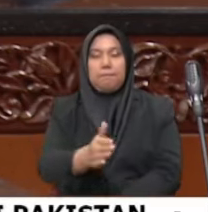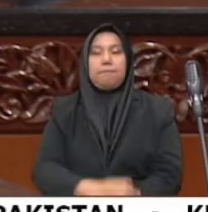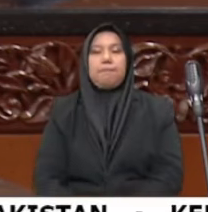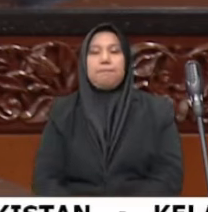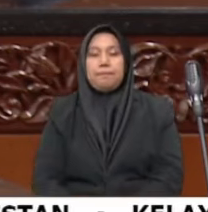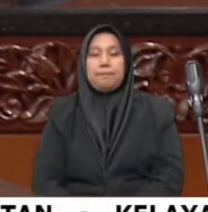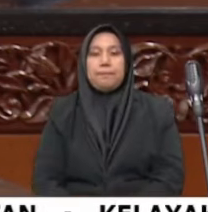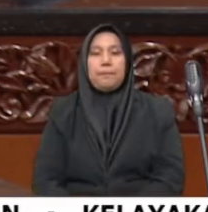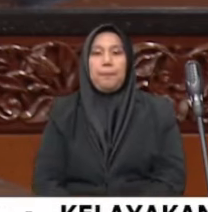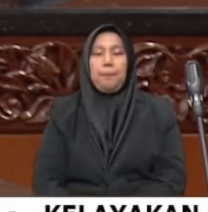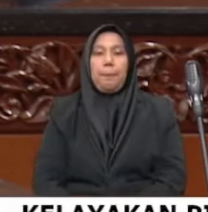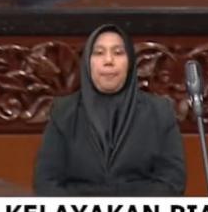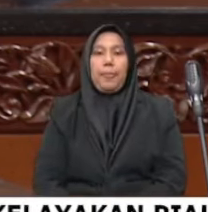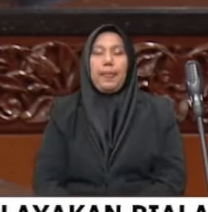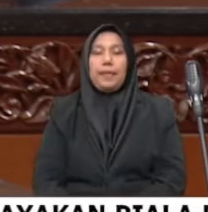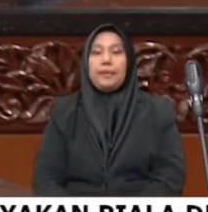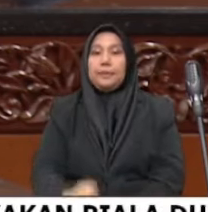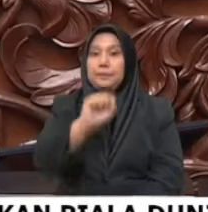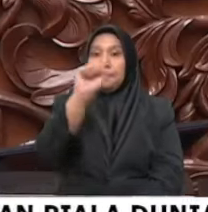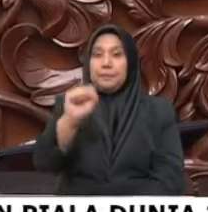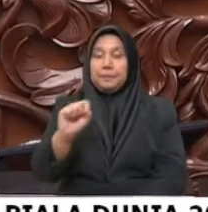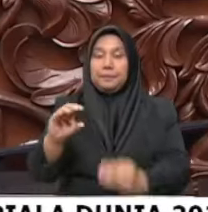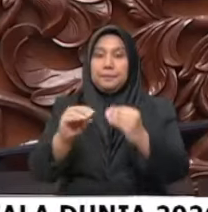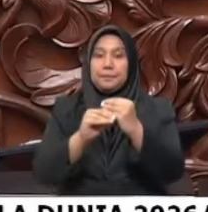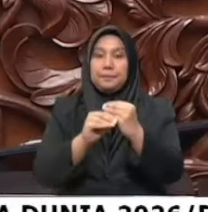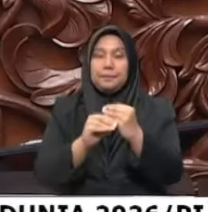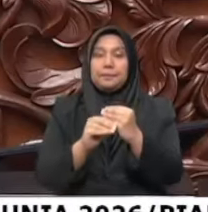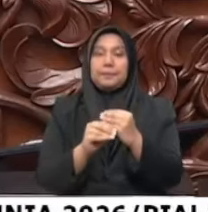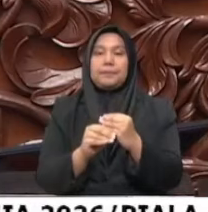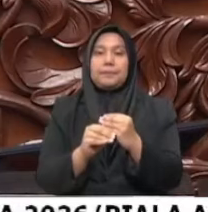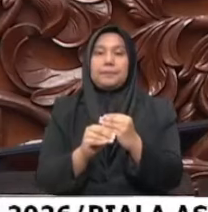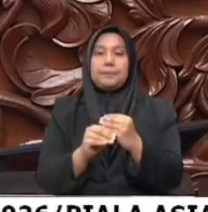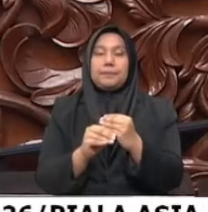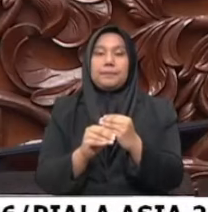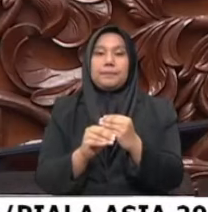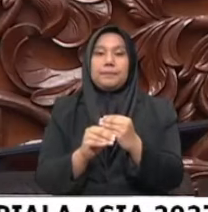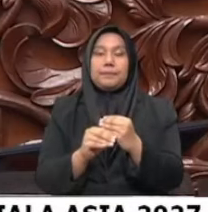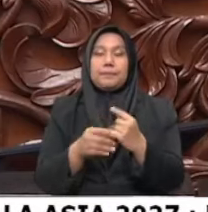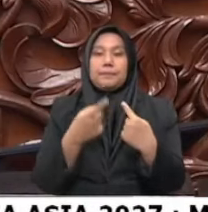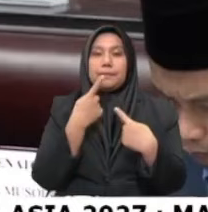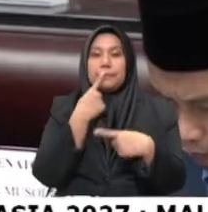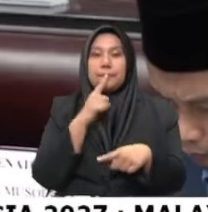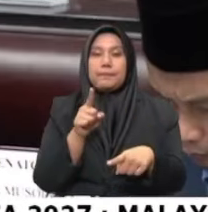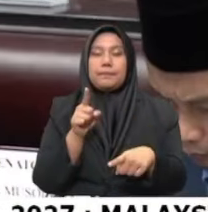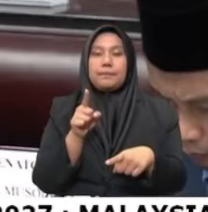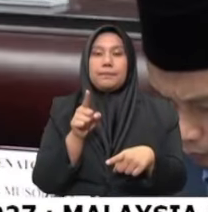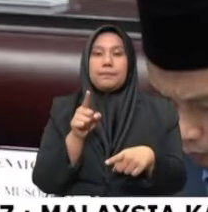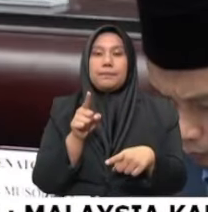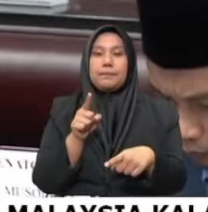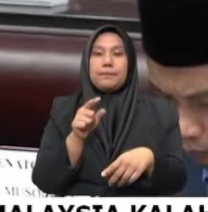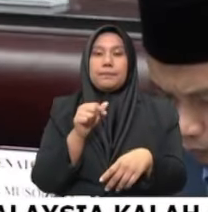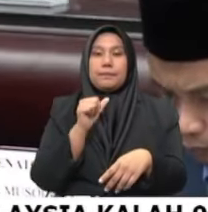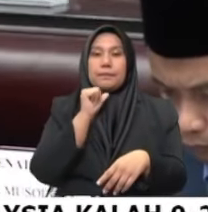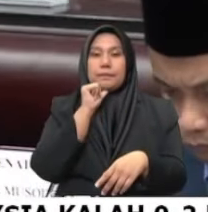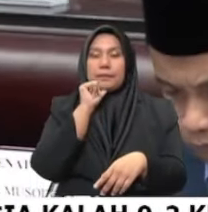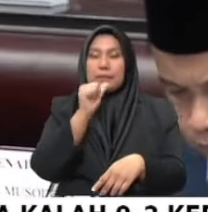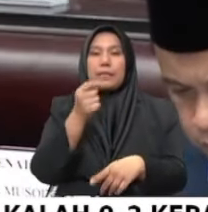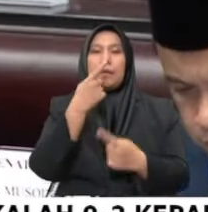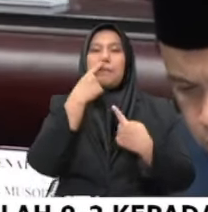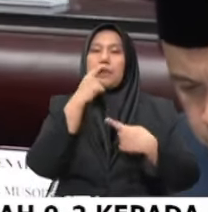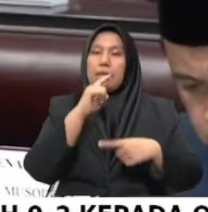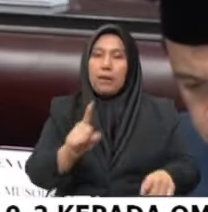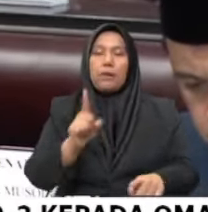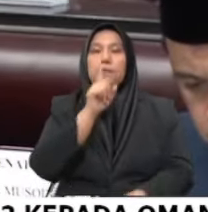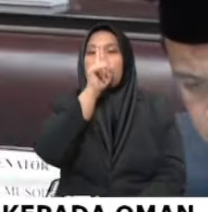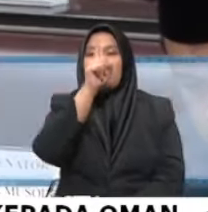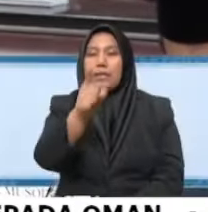berhormat. Soalan tambahan? Soalan tambahan. Jawapan tu tak menjawab sebenarnya, tapi tak